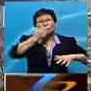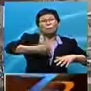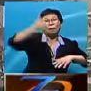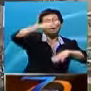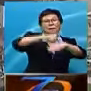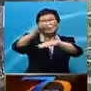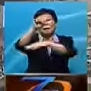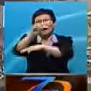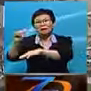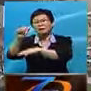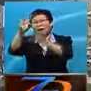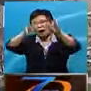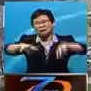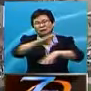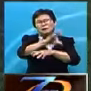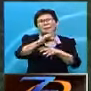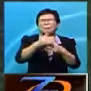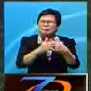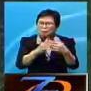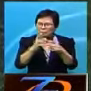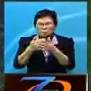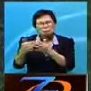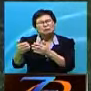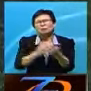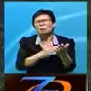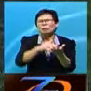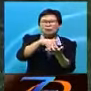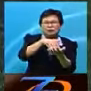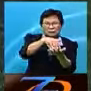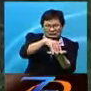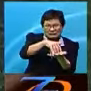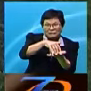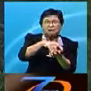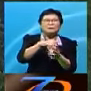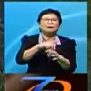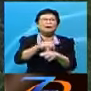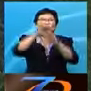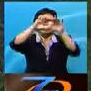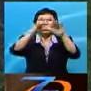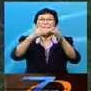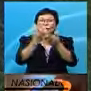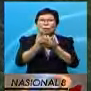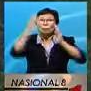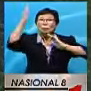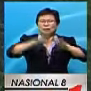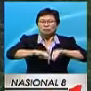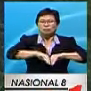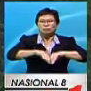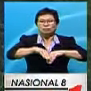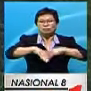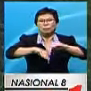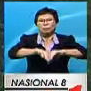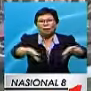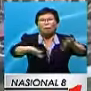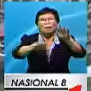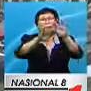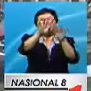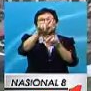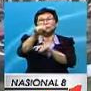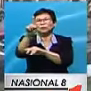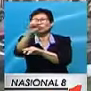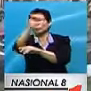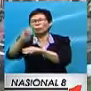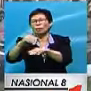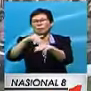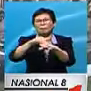di ASEAN di sebalik kelembapan ekonomi global. Ekonomi negara juga masih berkembang sebanyak 4.1%